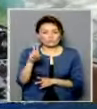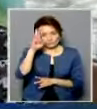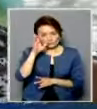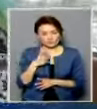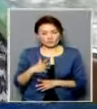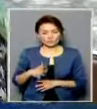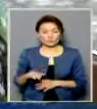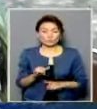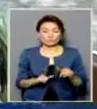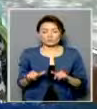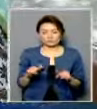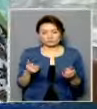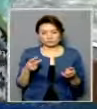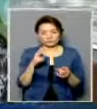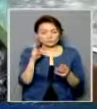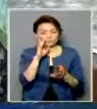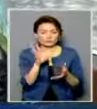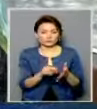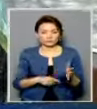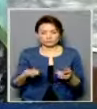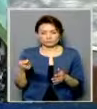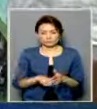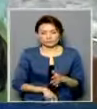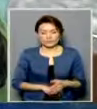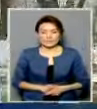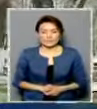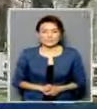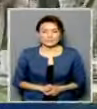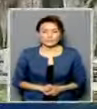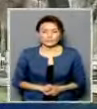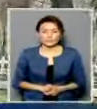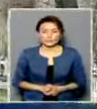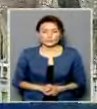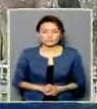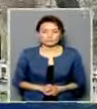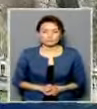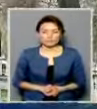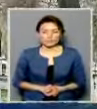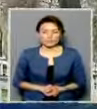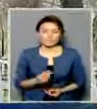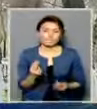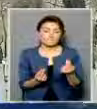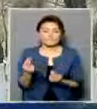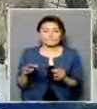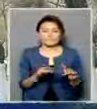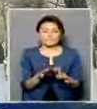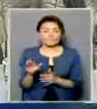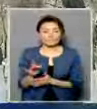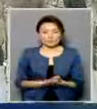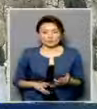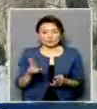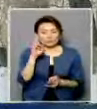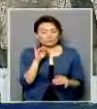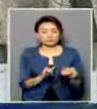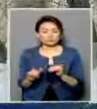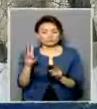перед, будет 40 лет. Вот Анатолий Тикун Алсу. Там в Оле, когда играешь там любую игру, там